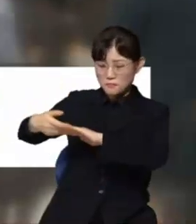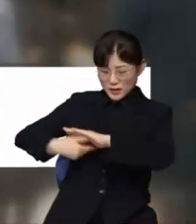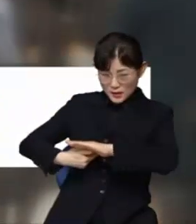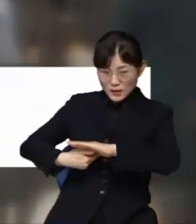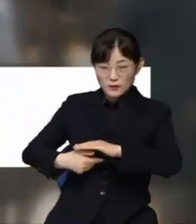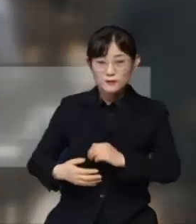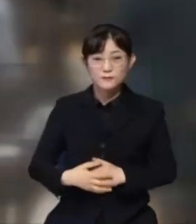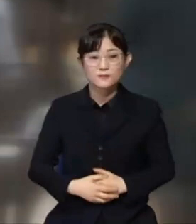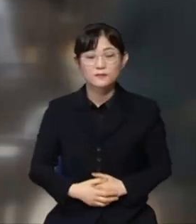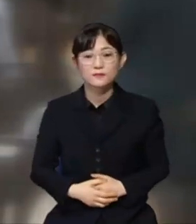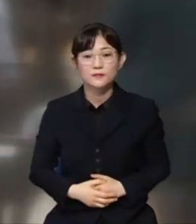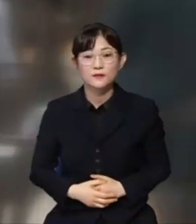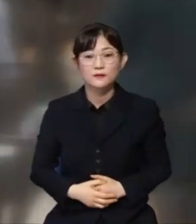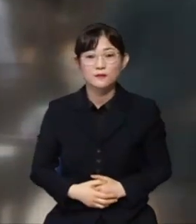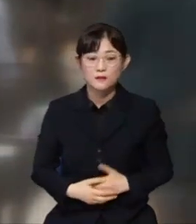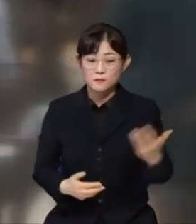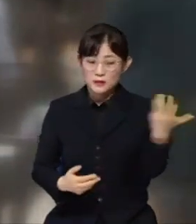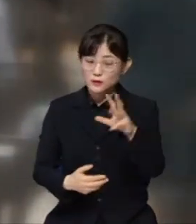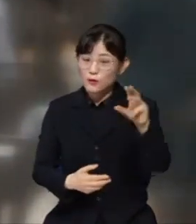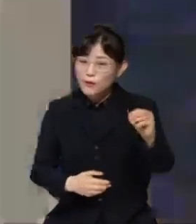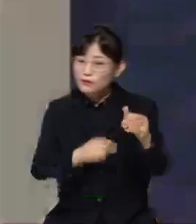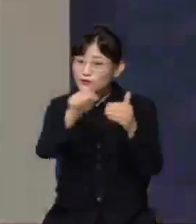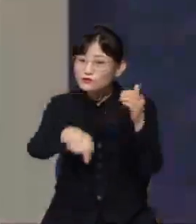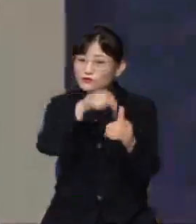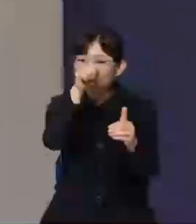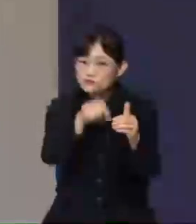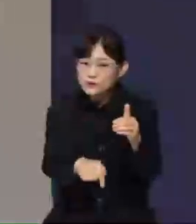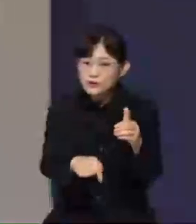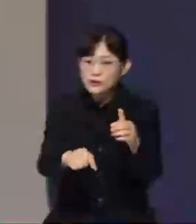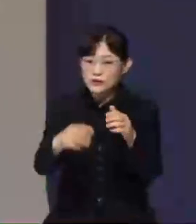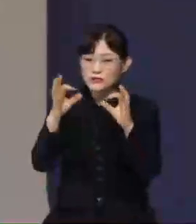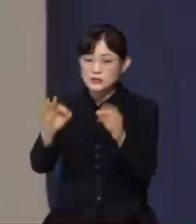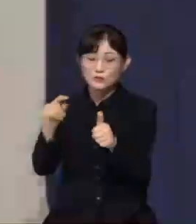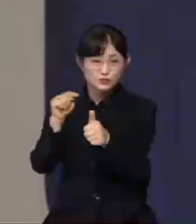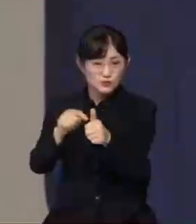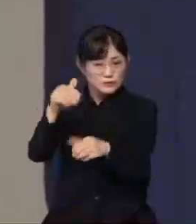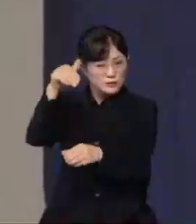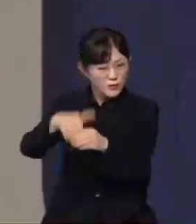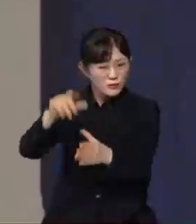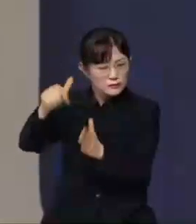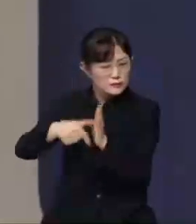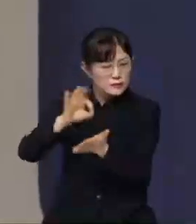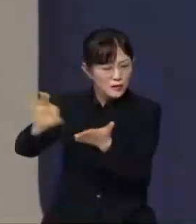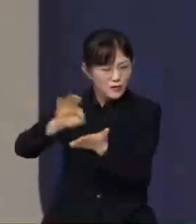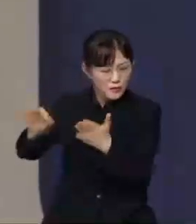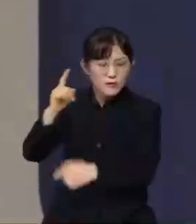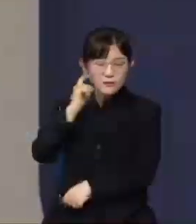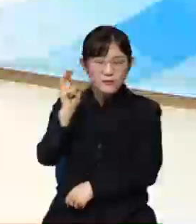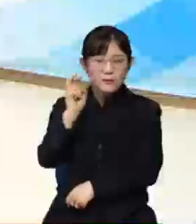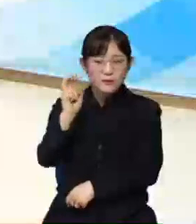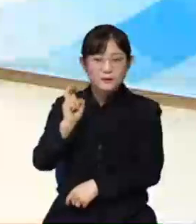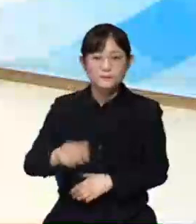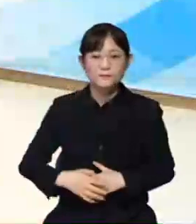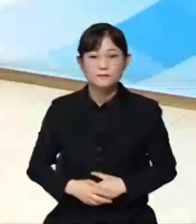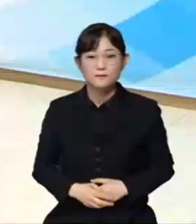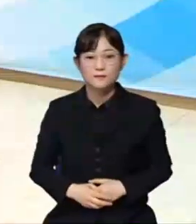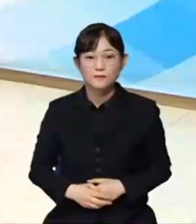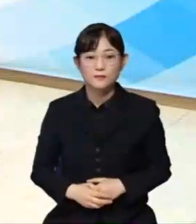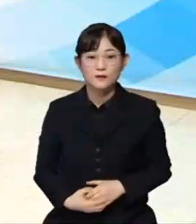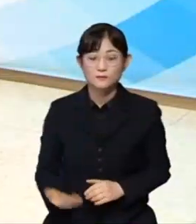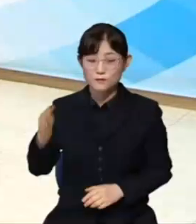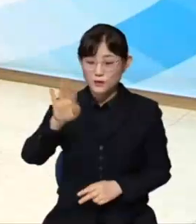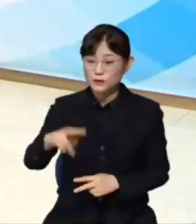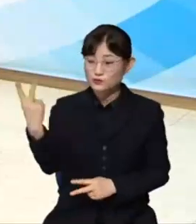보고 있습니다. 또 이 중 일부는 김 군수의 선거 자금으로 쓰인 것으로 판단하고 있습니다. 하지만